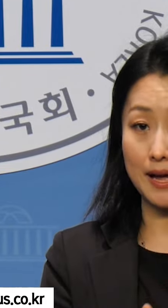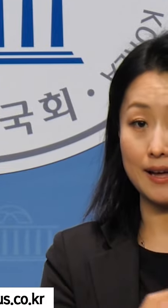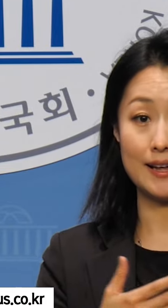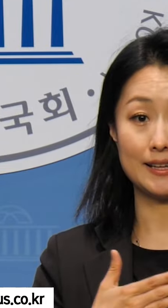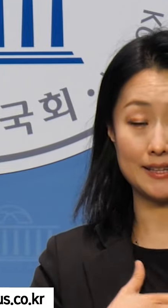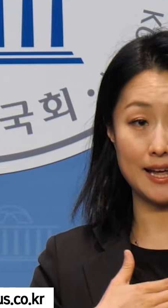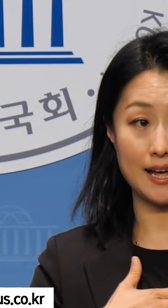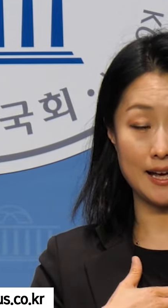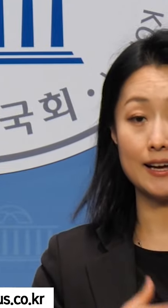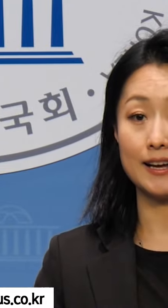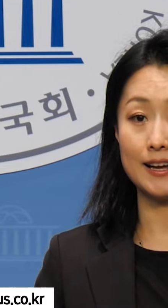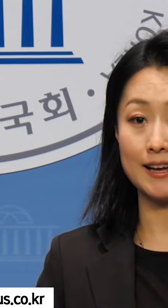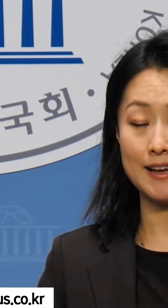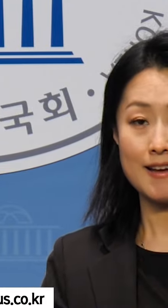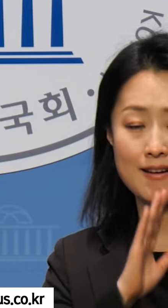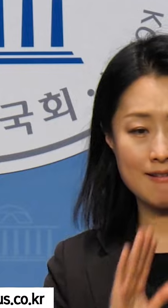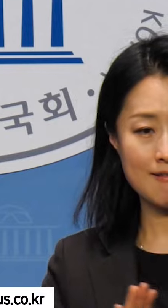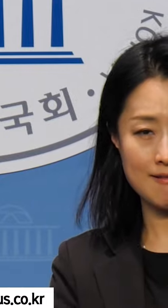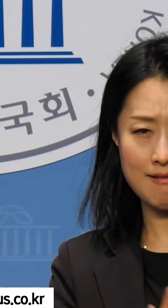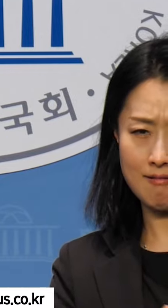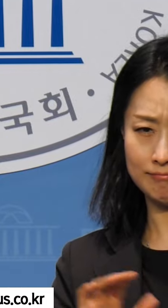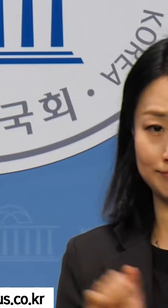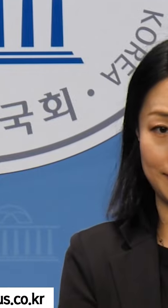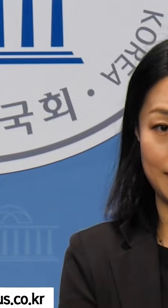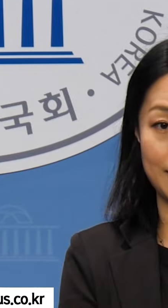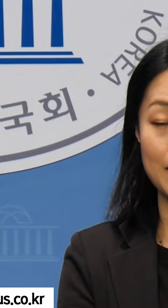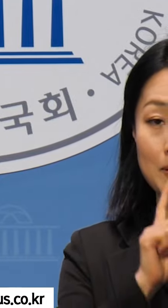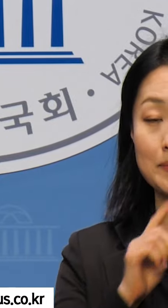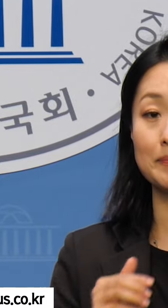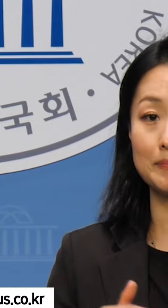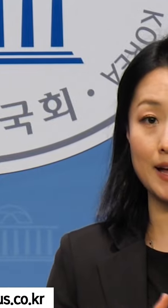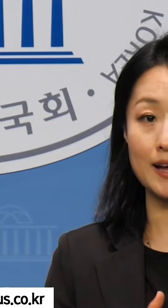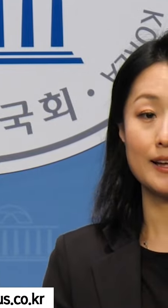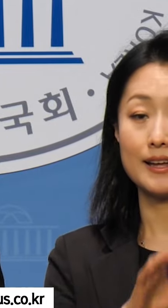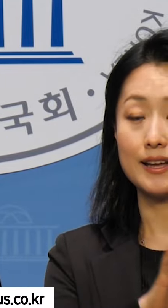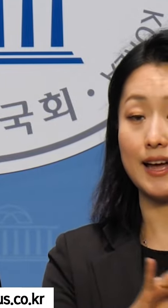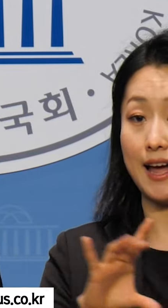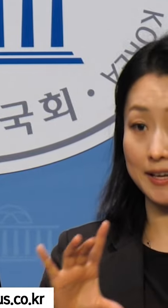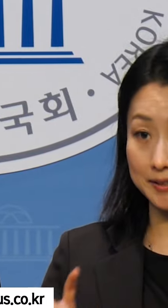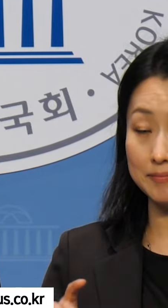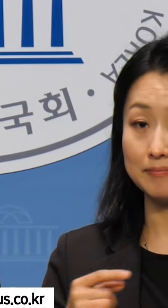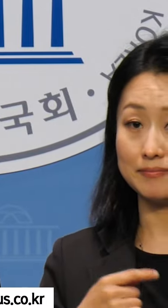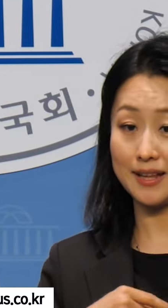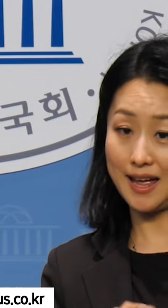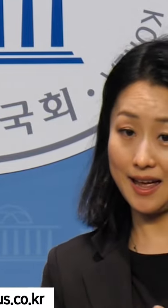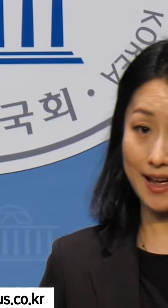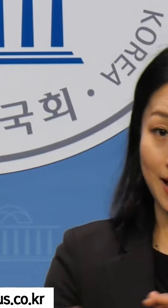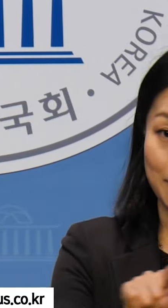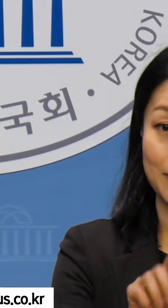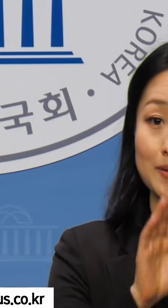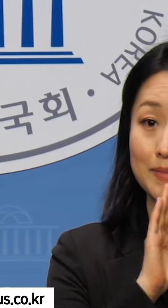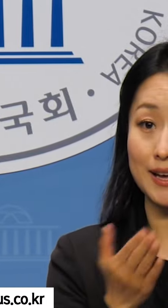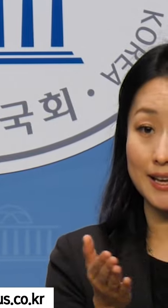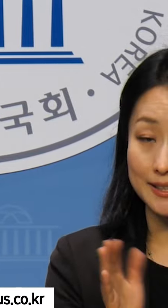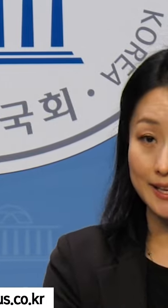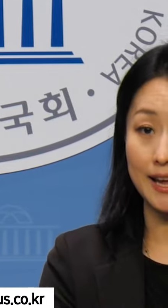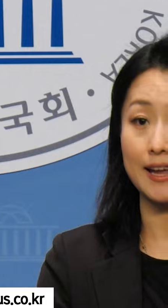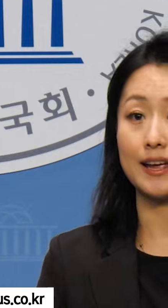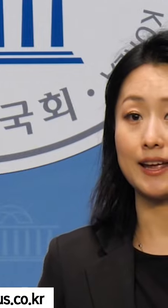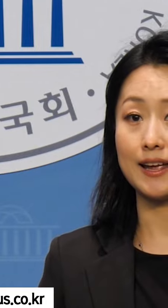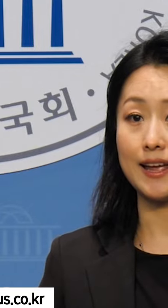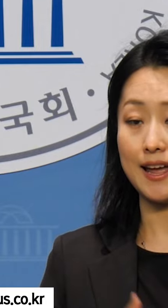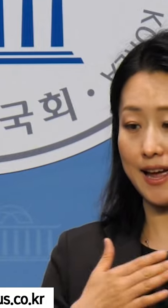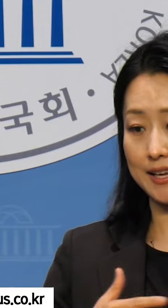저를 후방 저격수라고 부르셨습니다. 가끔은 앞으로 나서도 되는데 동료에게 양보하는